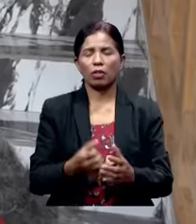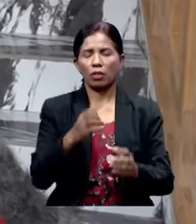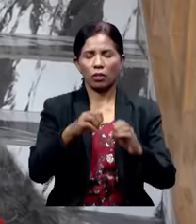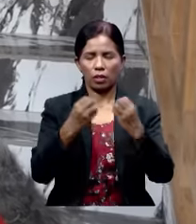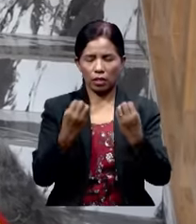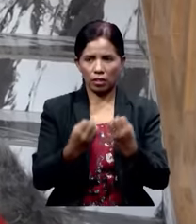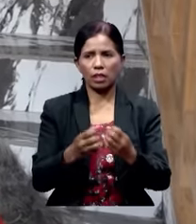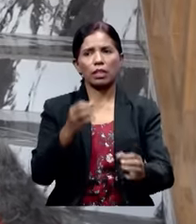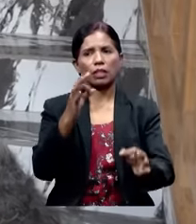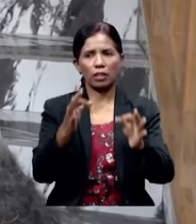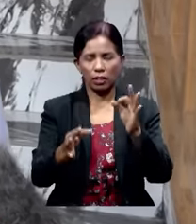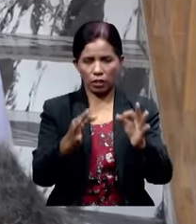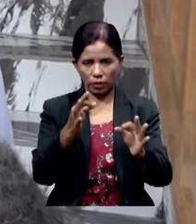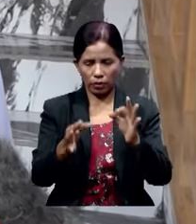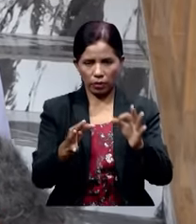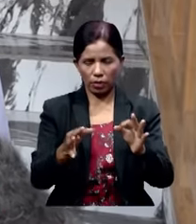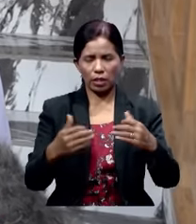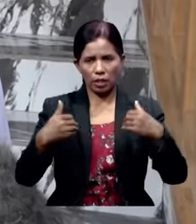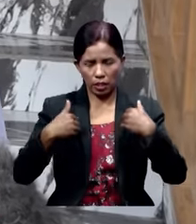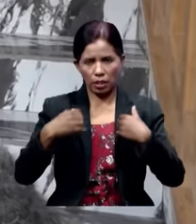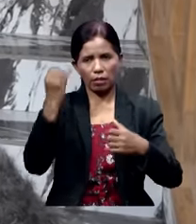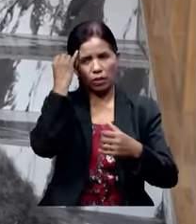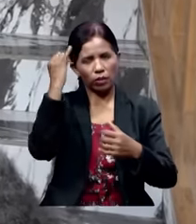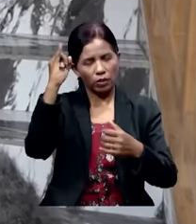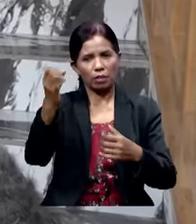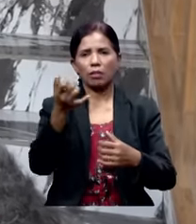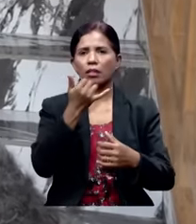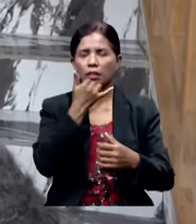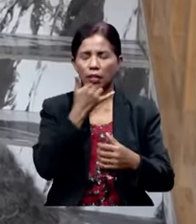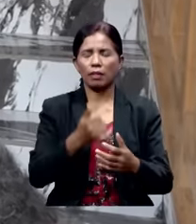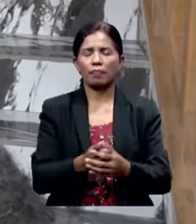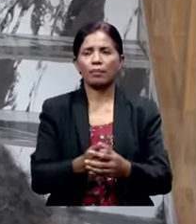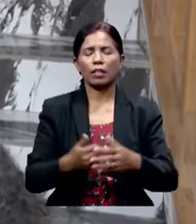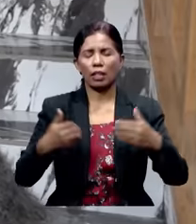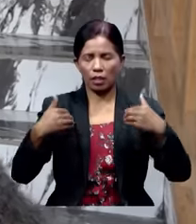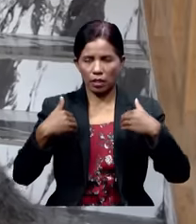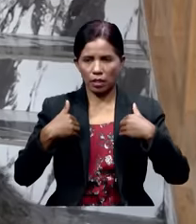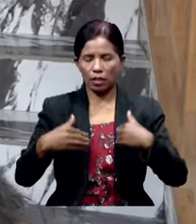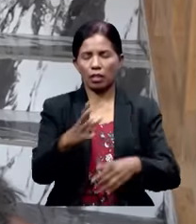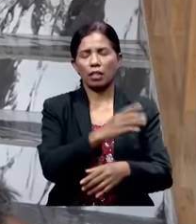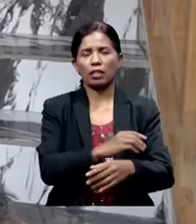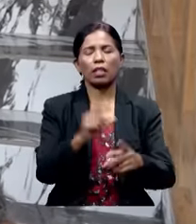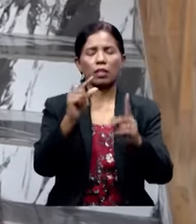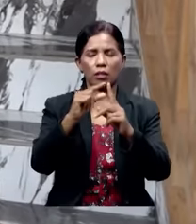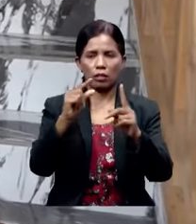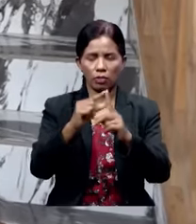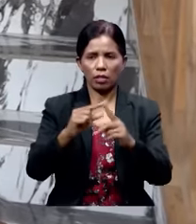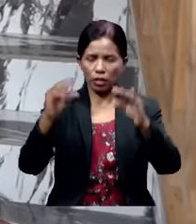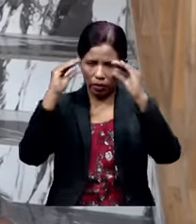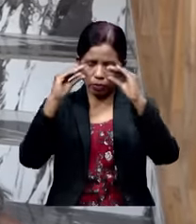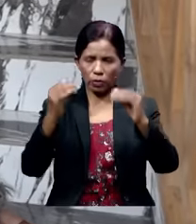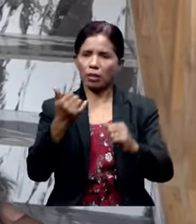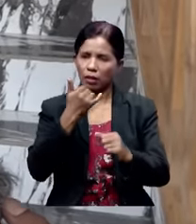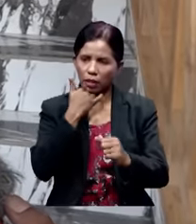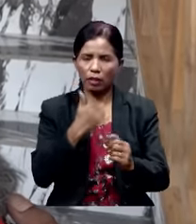se iha ideologia maksala iha prinsipu maksala iha filosofia organisan ruma maksala